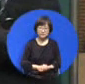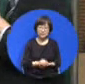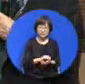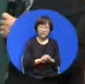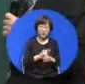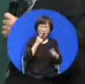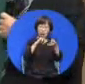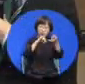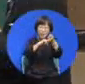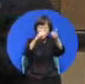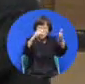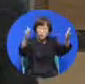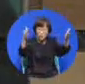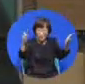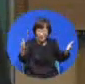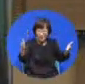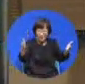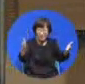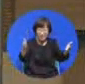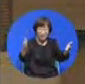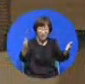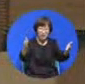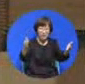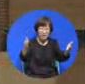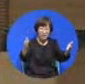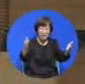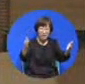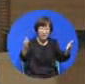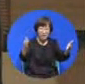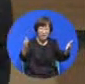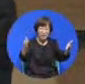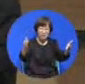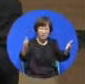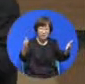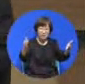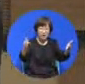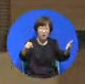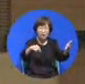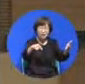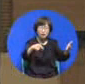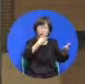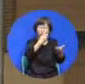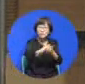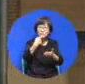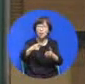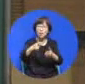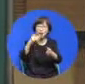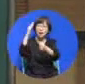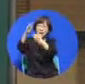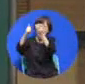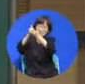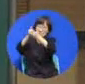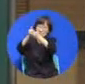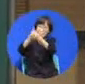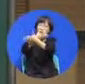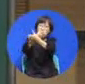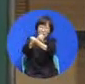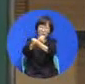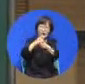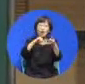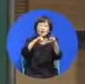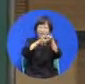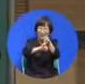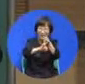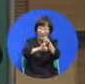언약의 사건. The events concerning the Ark of the Covenant. 언약입니다. And it's not the Ark of the Covenant that was so important. It